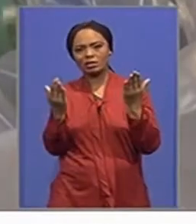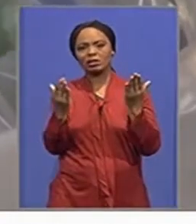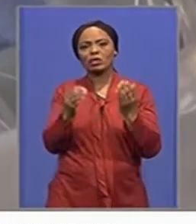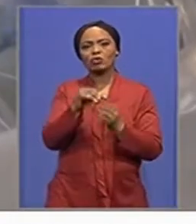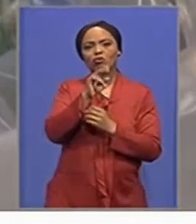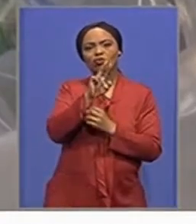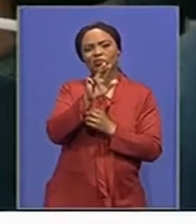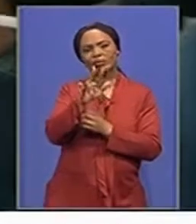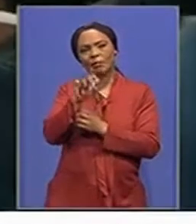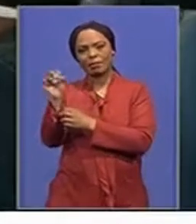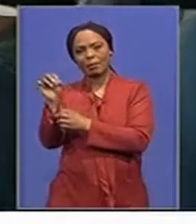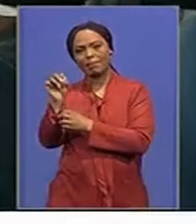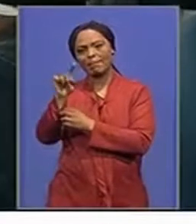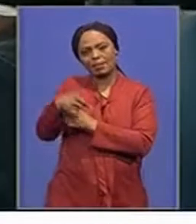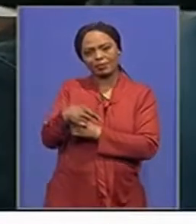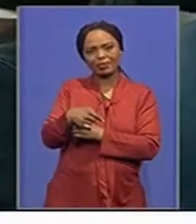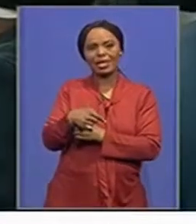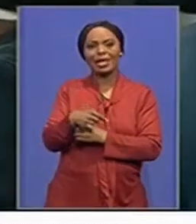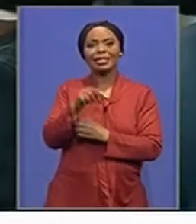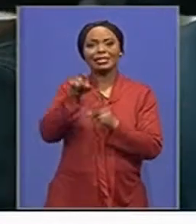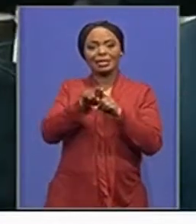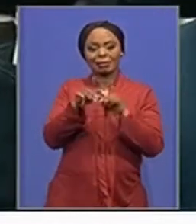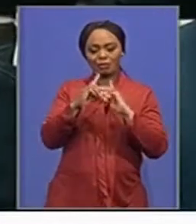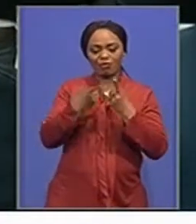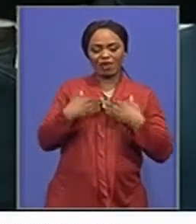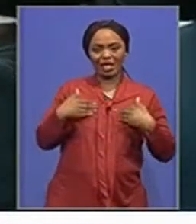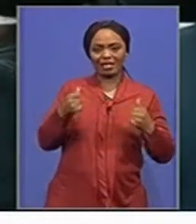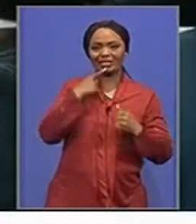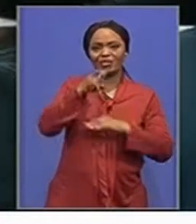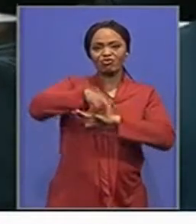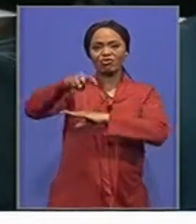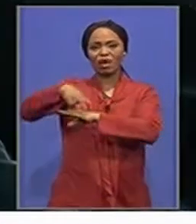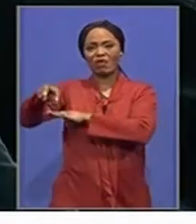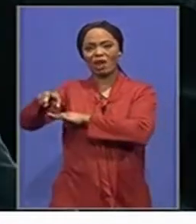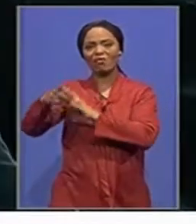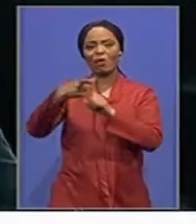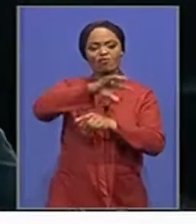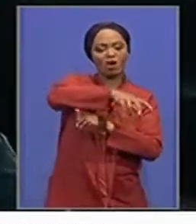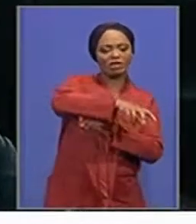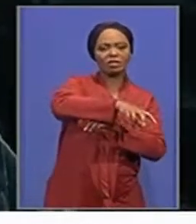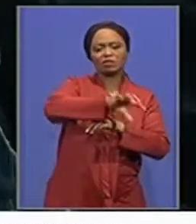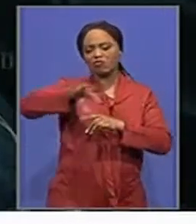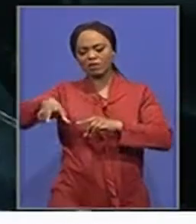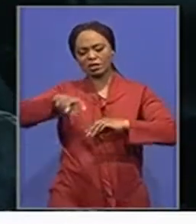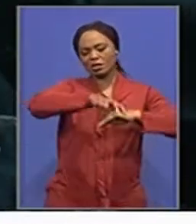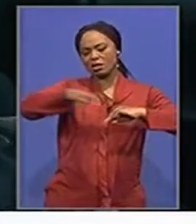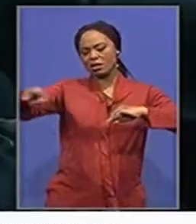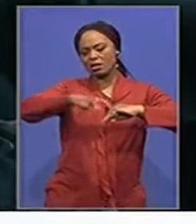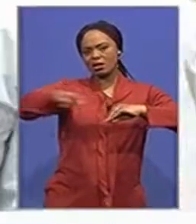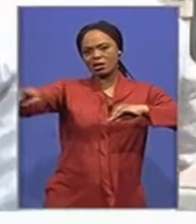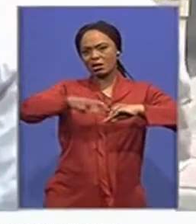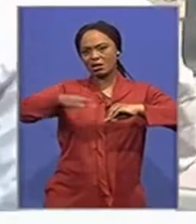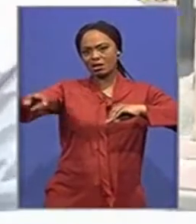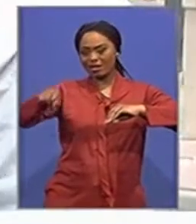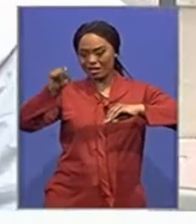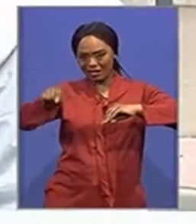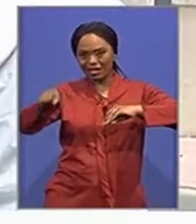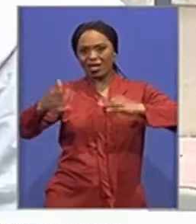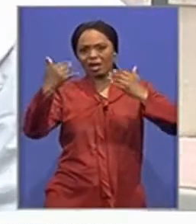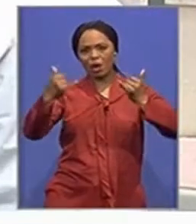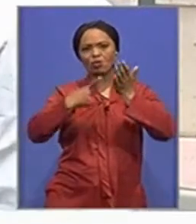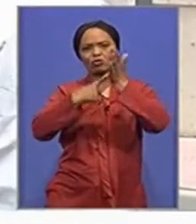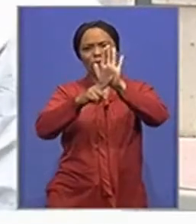80. Kgoro ya maphelo ka provinceng e re maeto a go tšwa le go tsena ka provinceng ke ona ao a hlolago gore palo ya